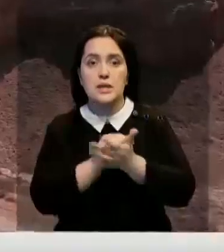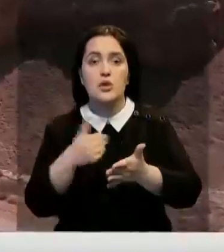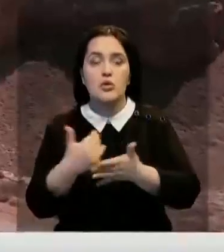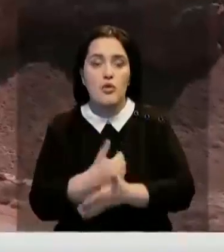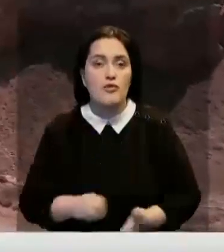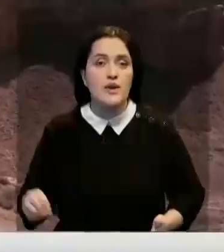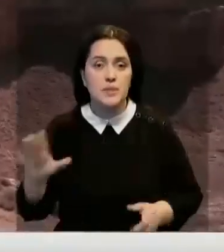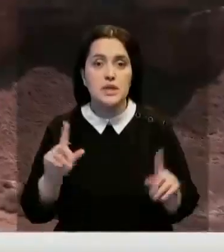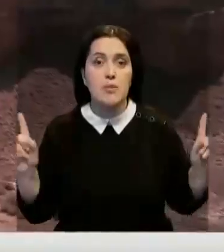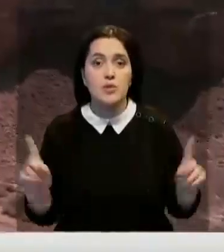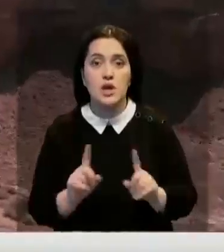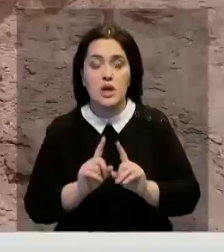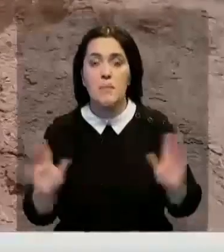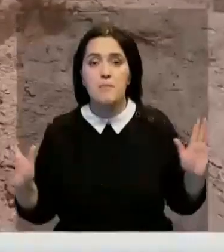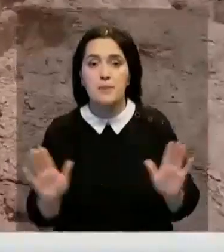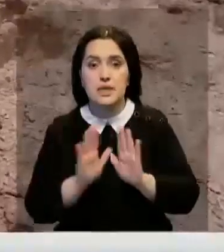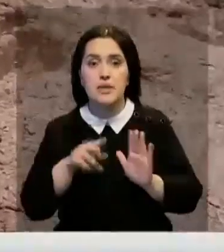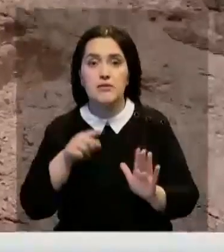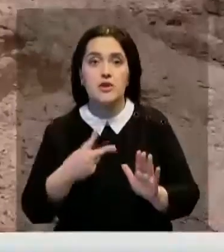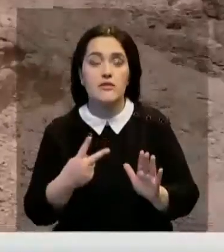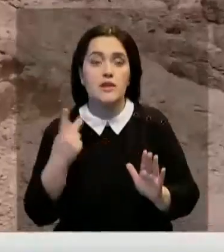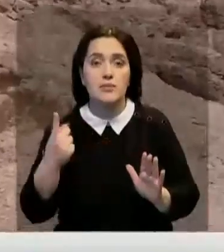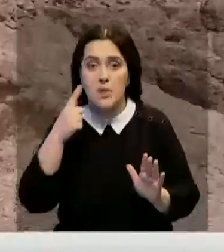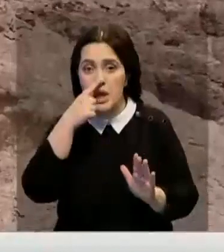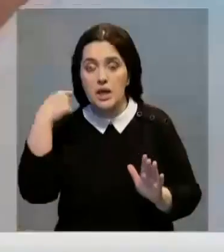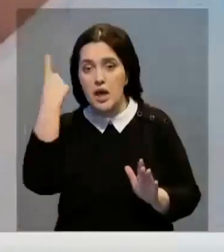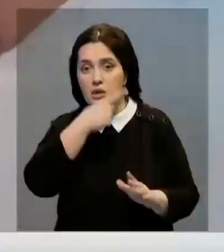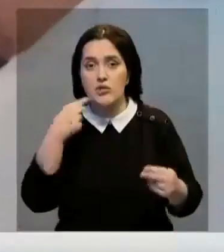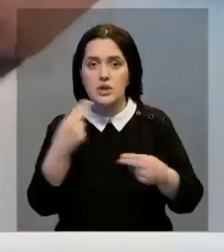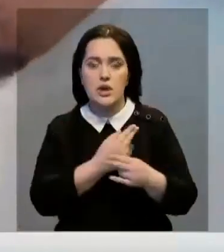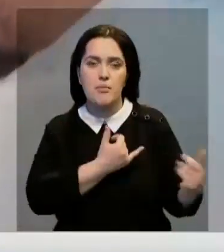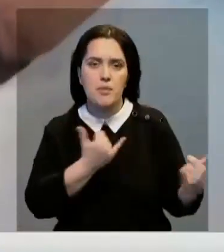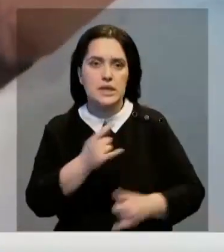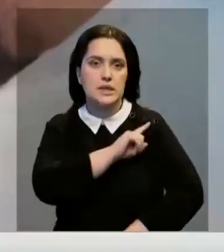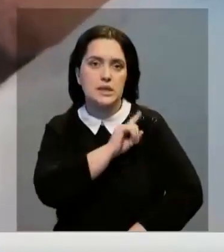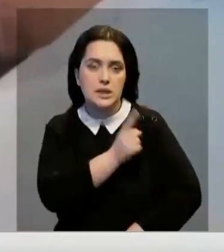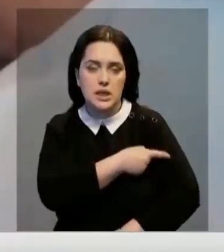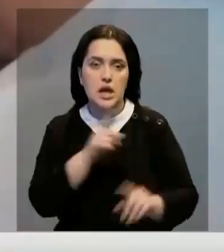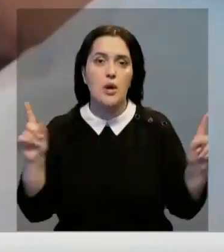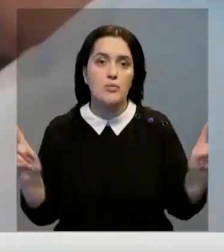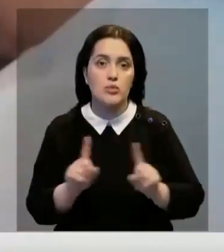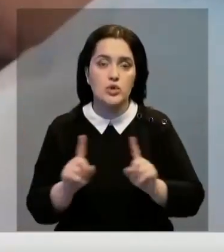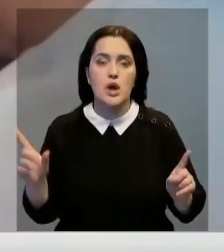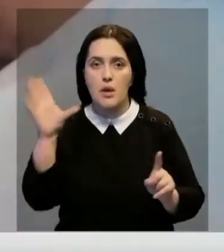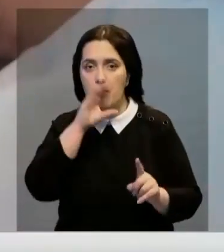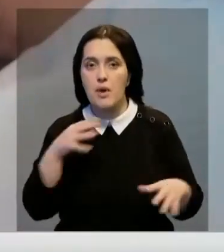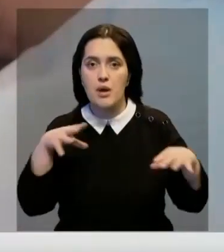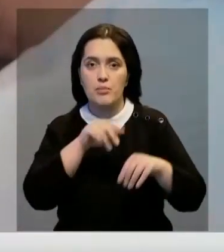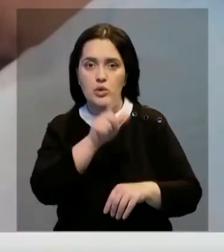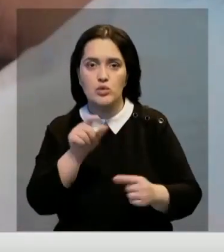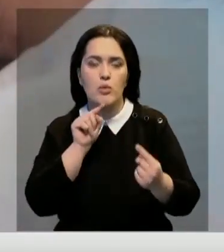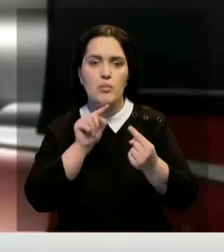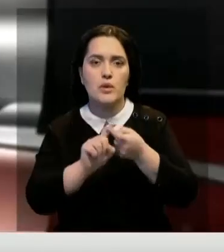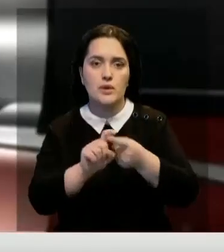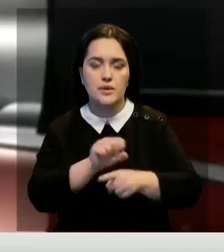нового европейского музыкального песенника в этом году его тема посвящена силе музыки способный объединить людей против